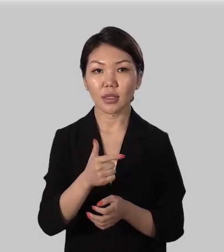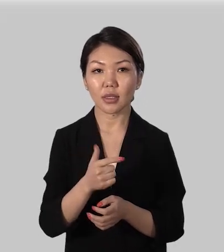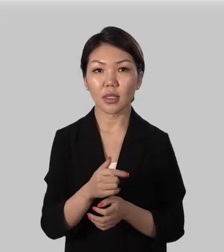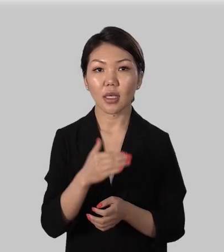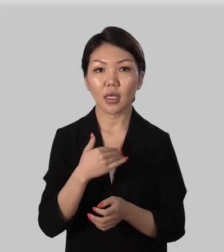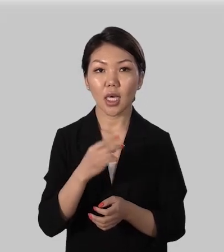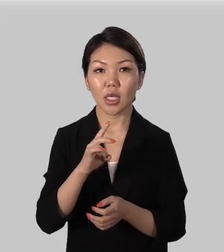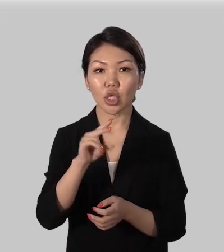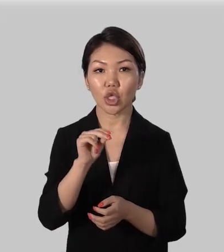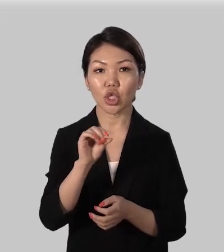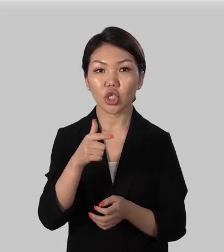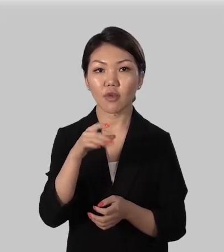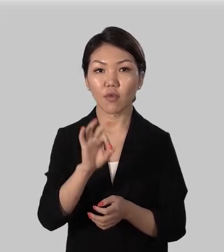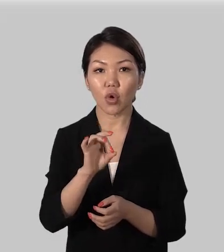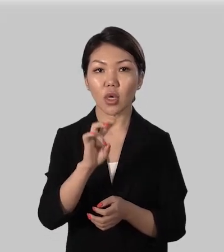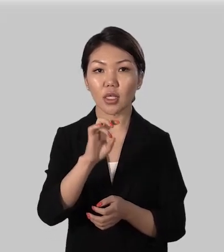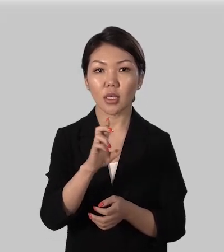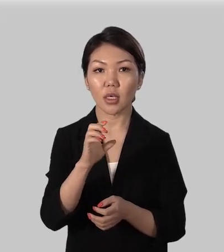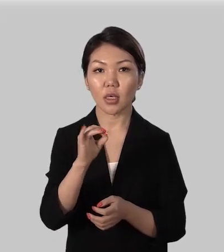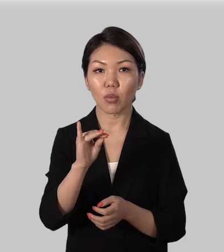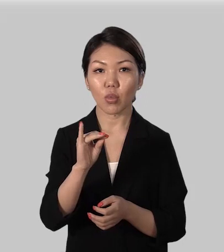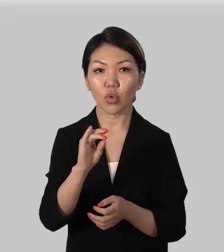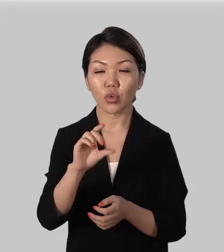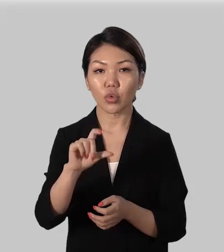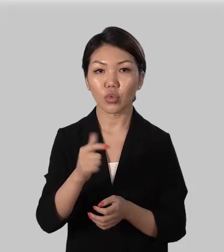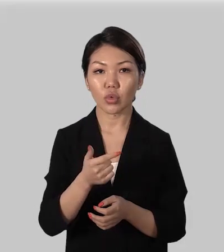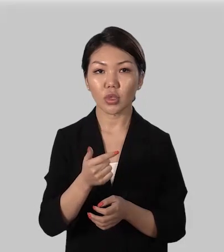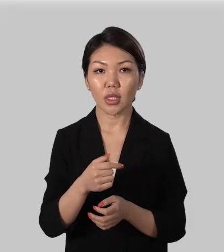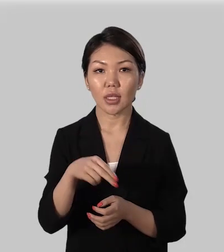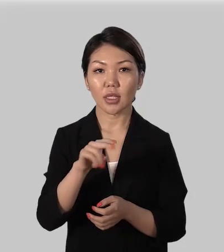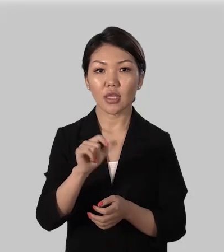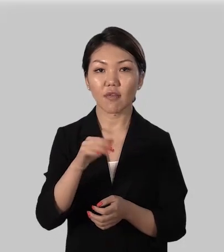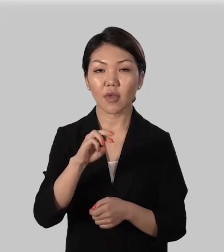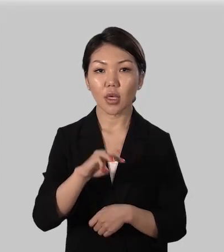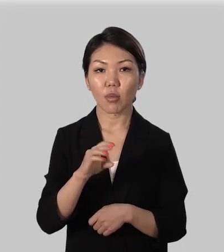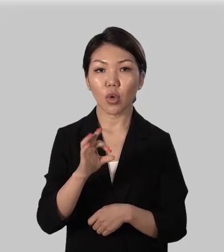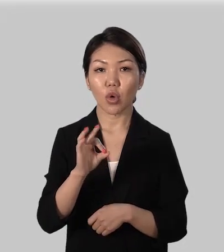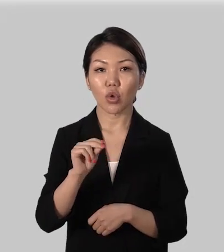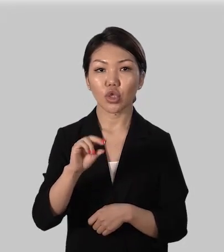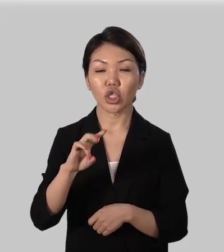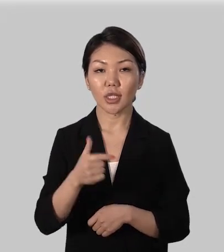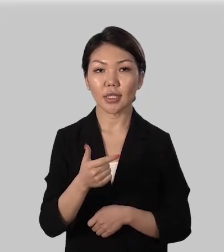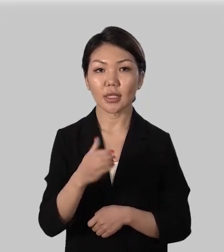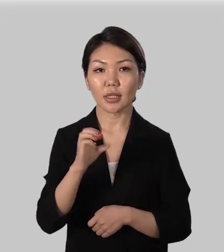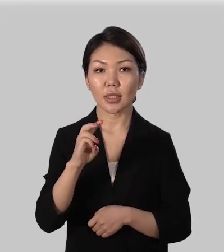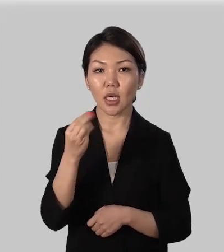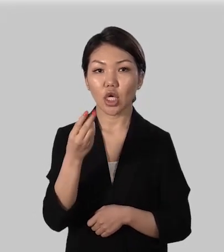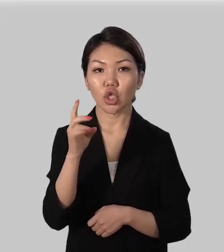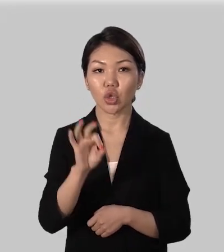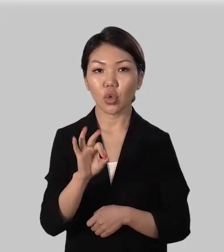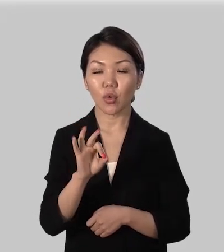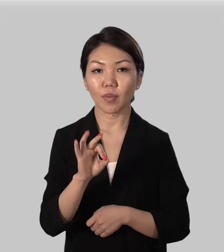страшно никуда им приткнуться каждое дерево похлопал бы